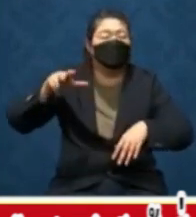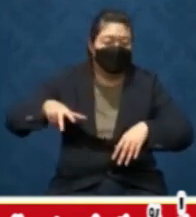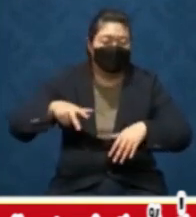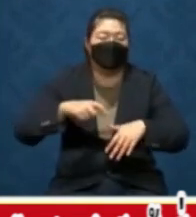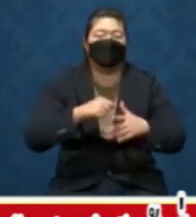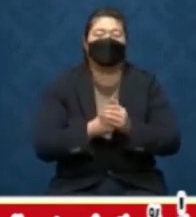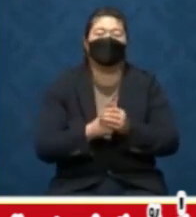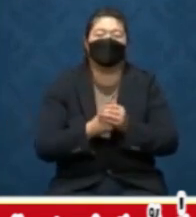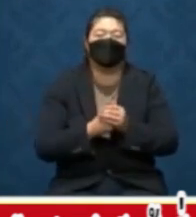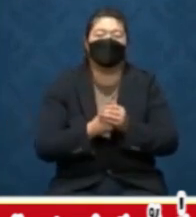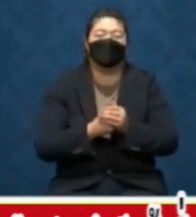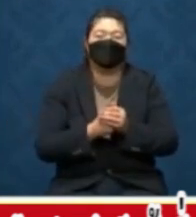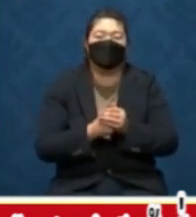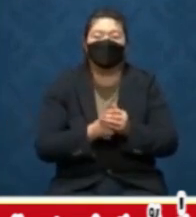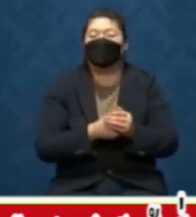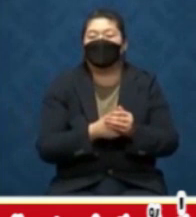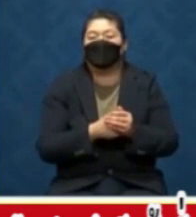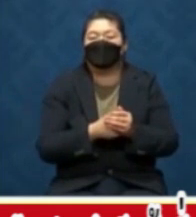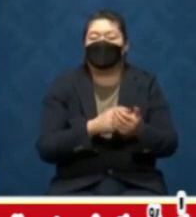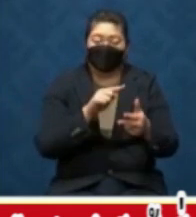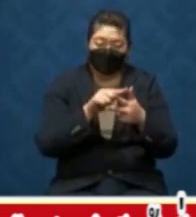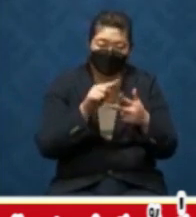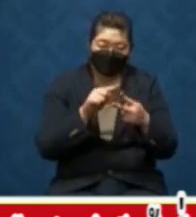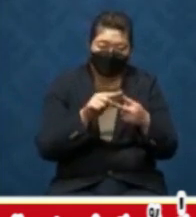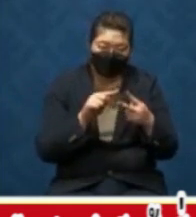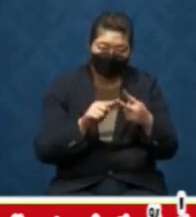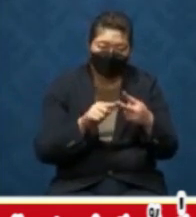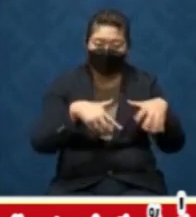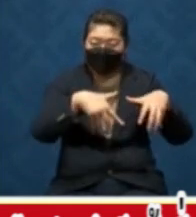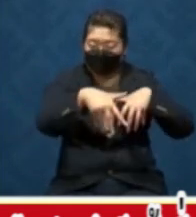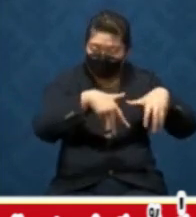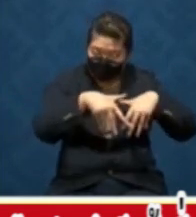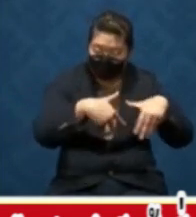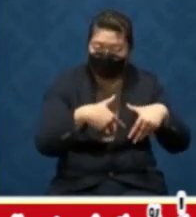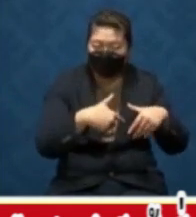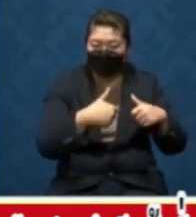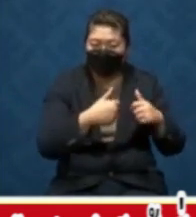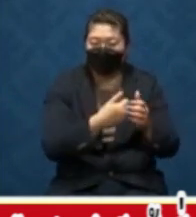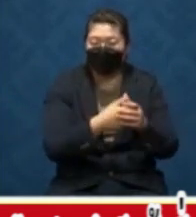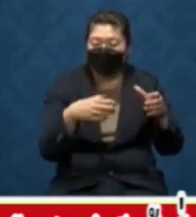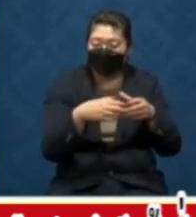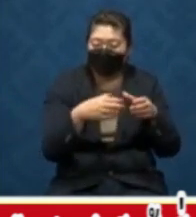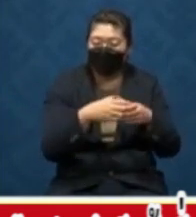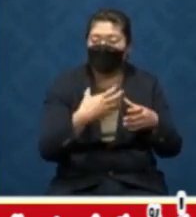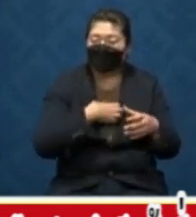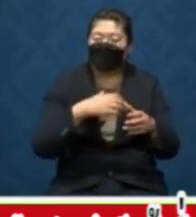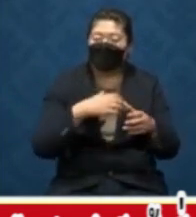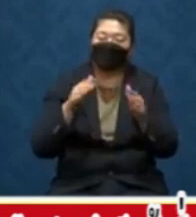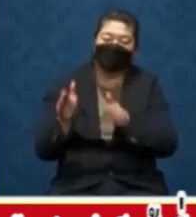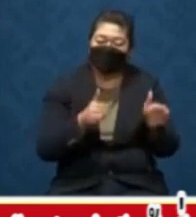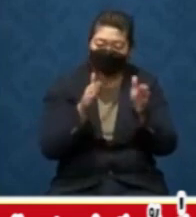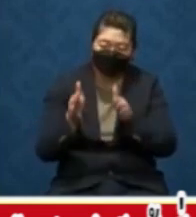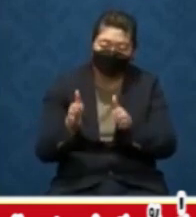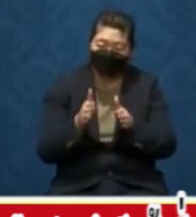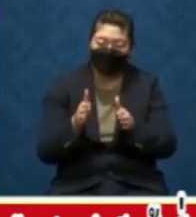ในเรื่องของการรับฟังข้อเรียกร้องของคณะราษฎรว่าต้องมีการปฏิรูปกระบวนการยุติธรรมต้อง